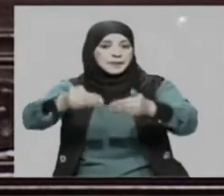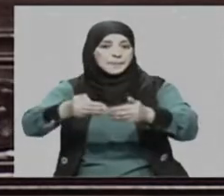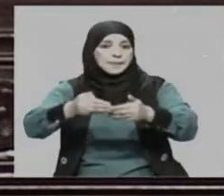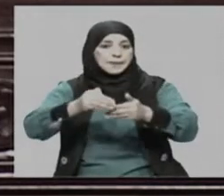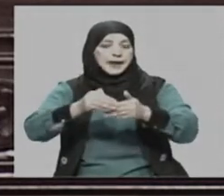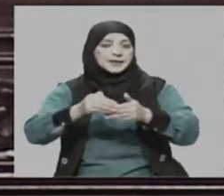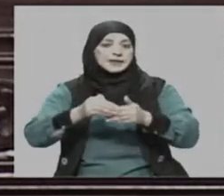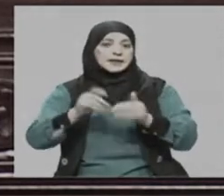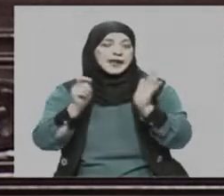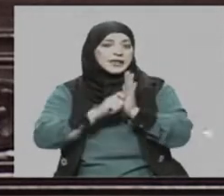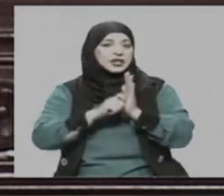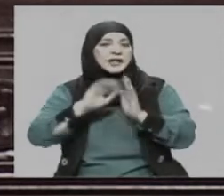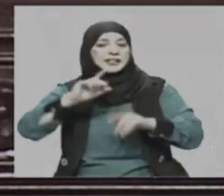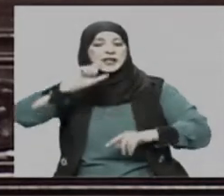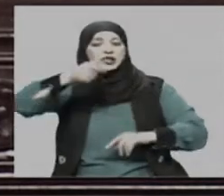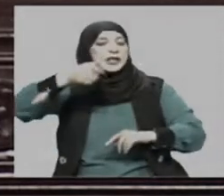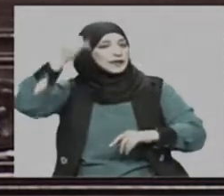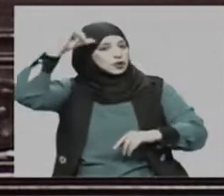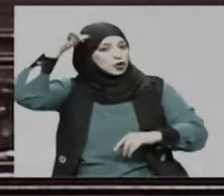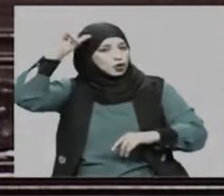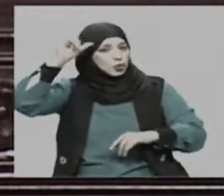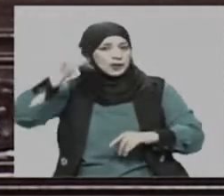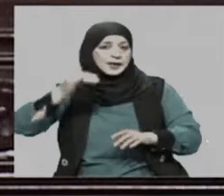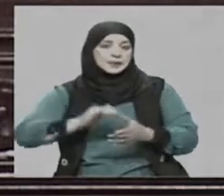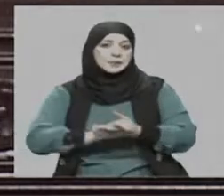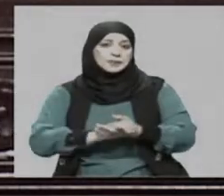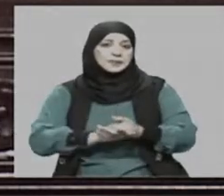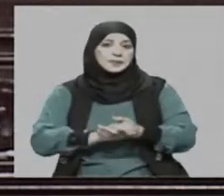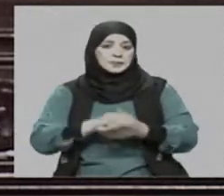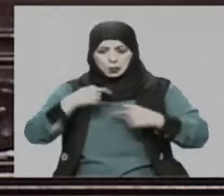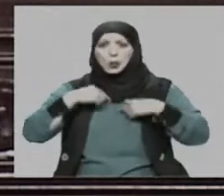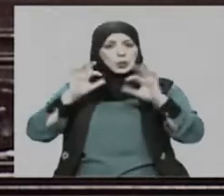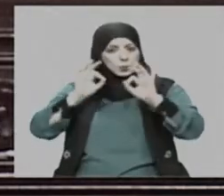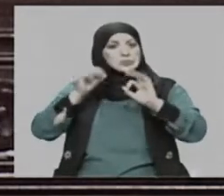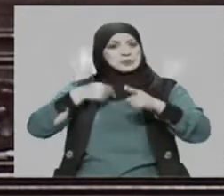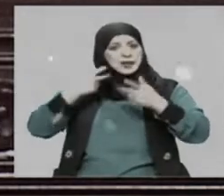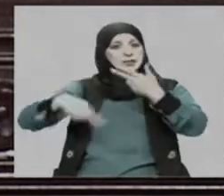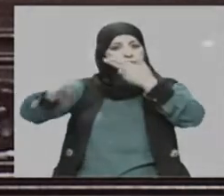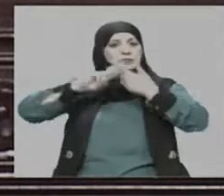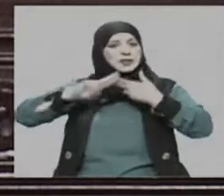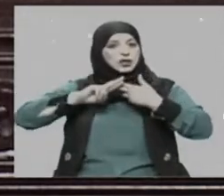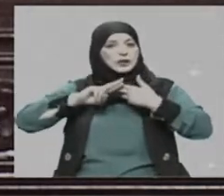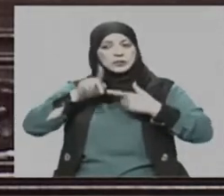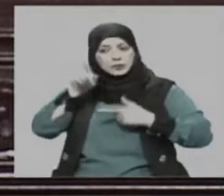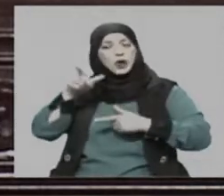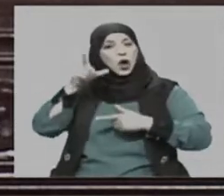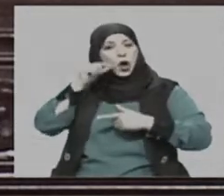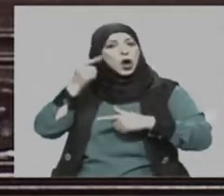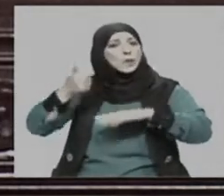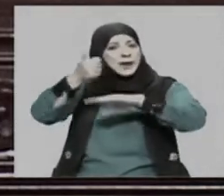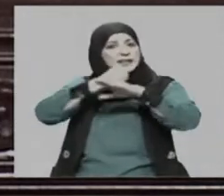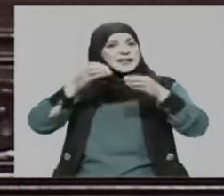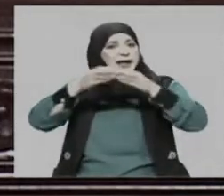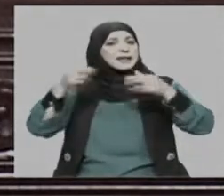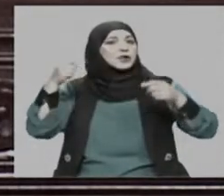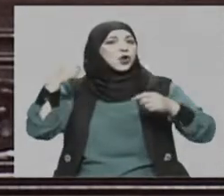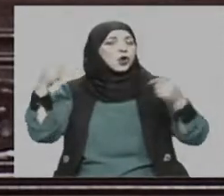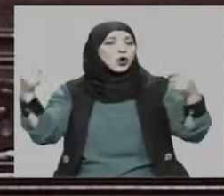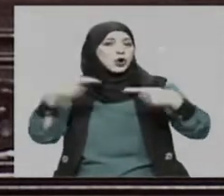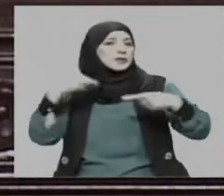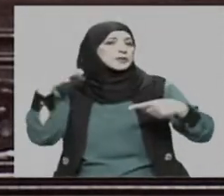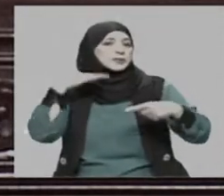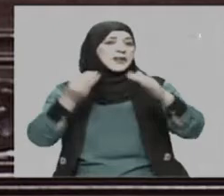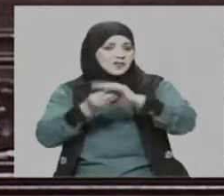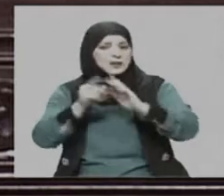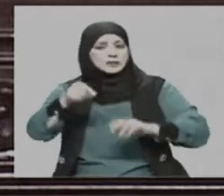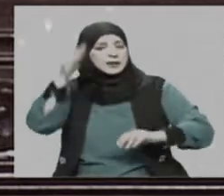بتعليق الأجال هي شهر جويل. وأنا جاوبته، قلت له هو يعرف ممتلك المساهمات،